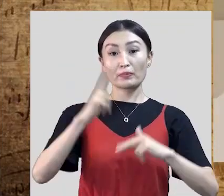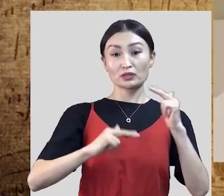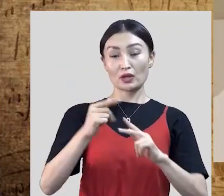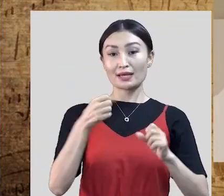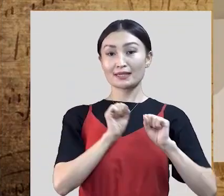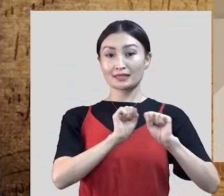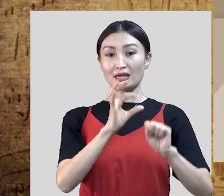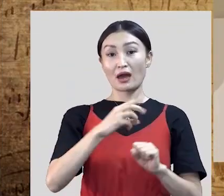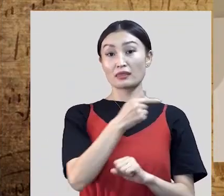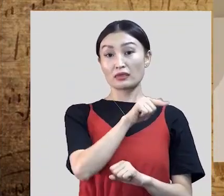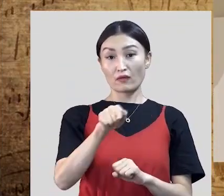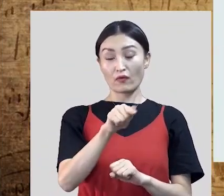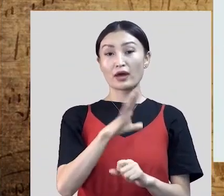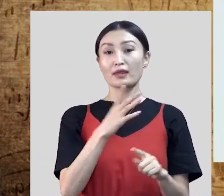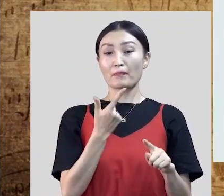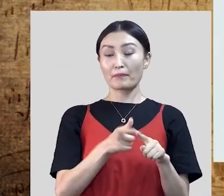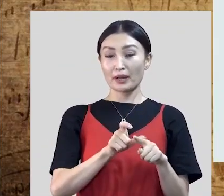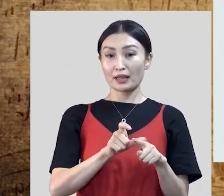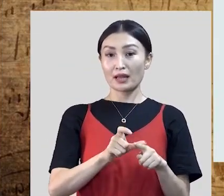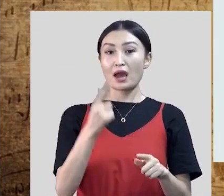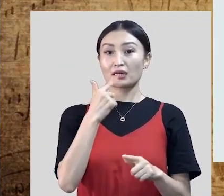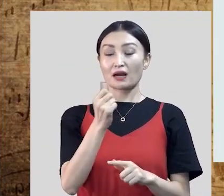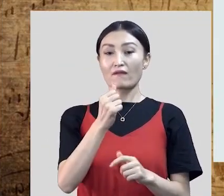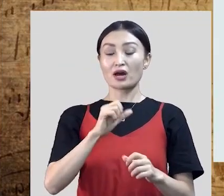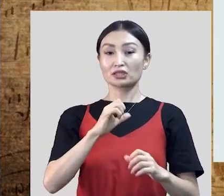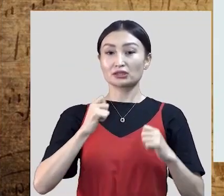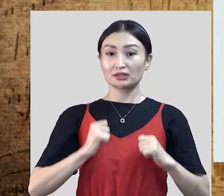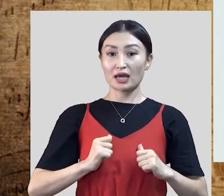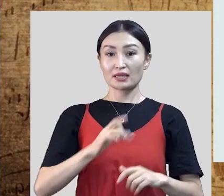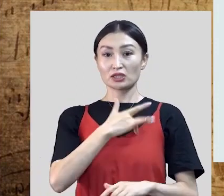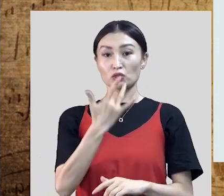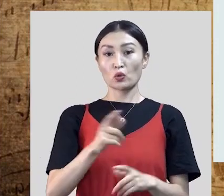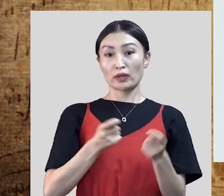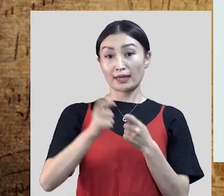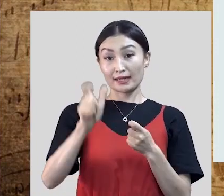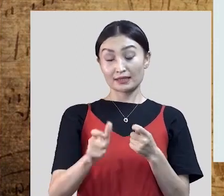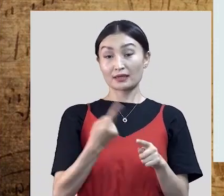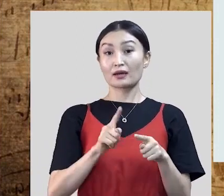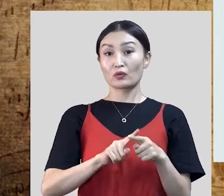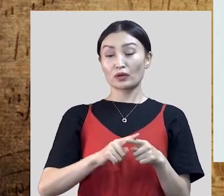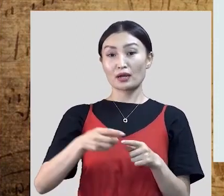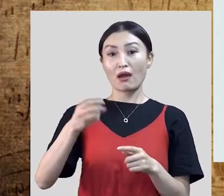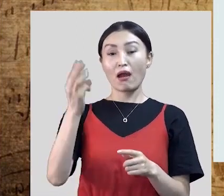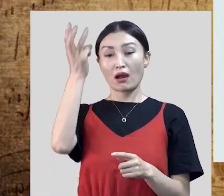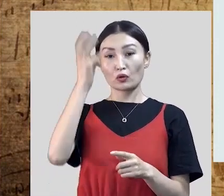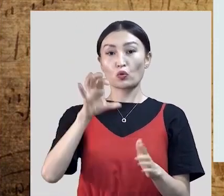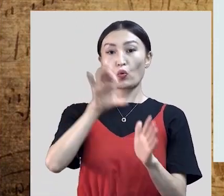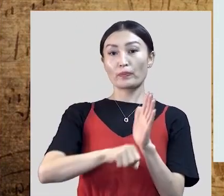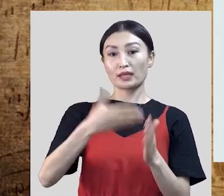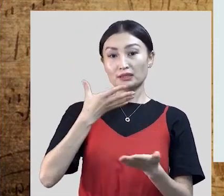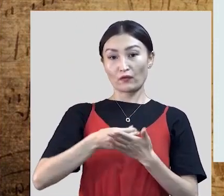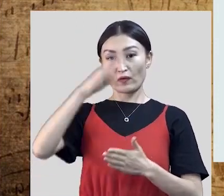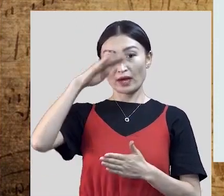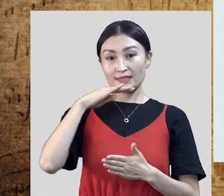раз-таки защищаясь от него. Это был целеустремленный, кровожадный и жестокий лидер, который ради короны убил отца. То есть